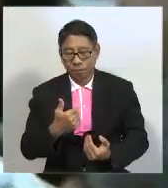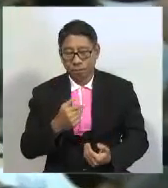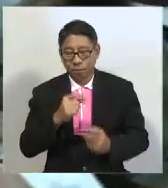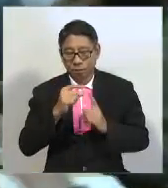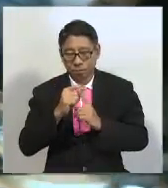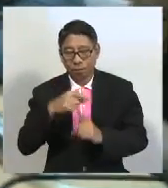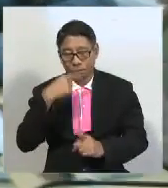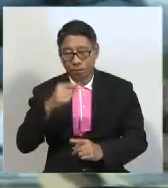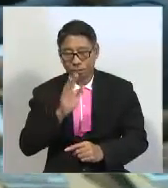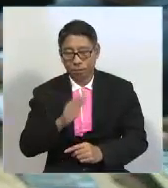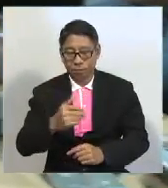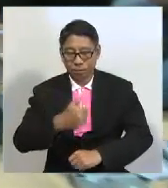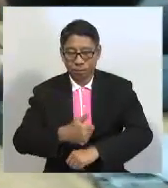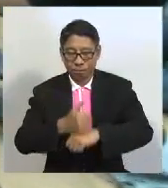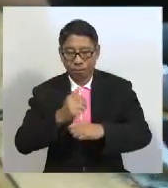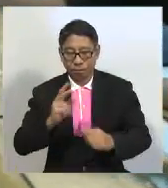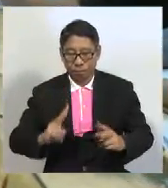พูดของท่านอธิบดีกรมป่าไม้กันหน่อยครับ